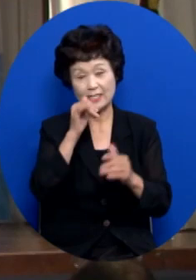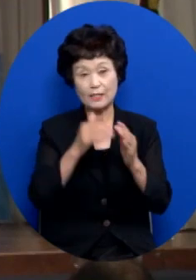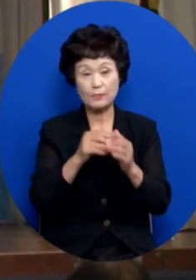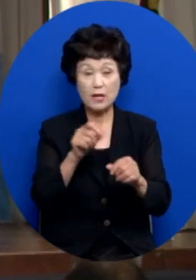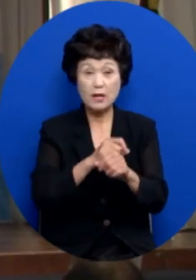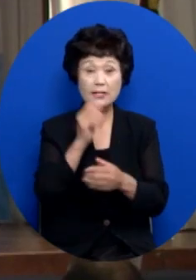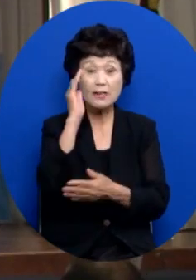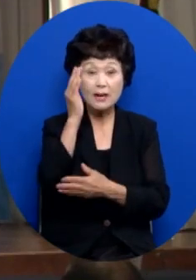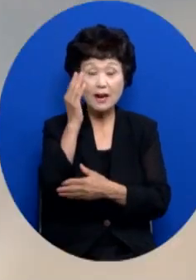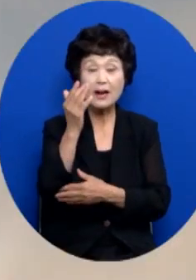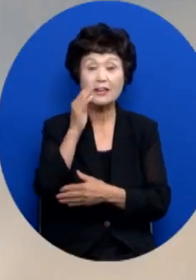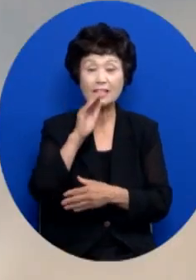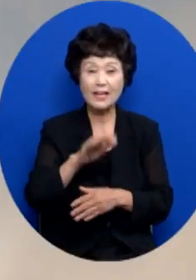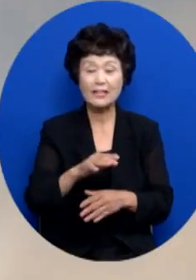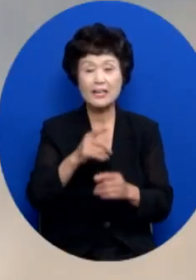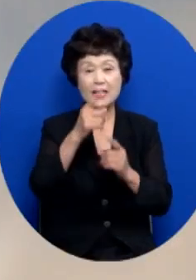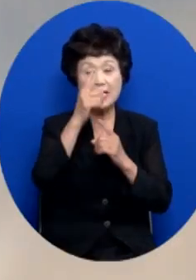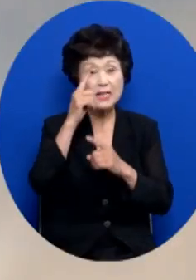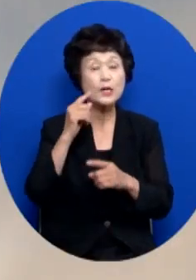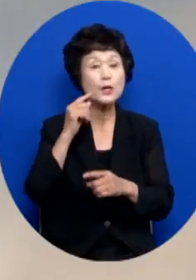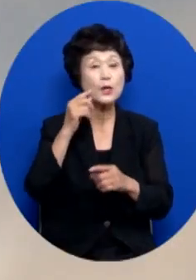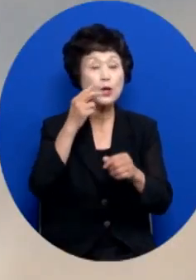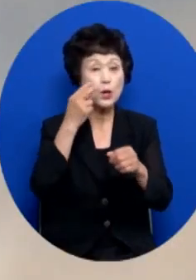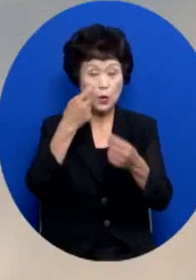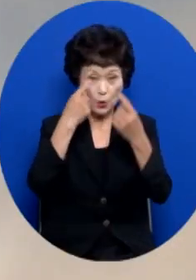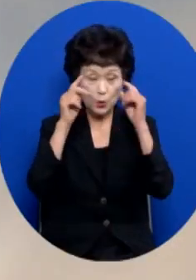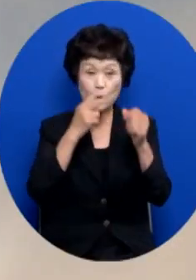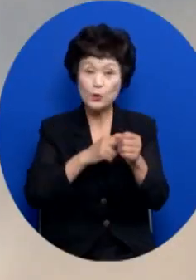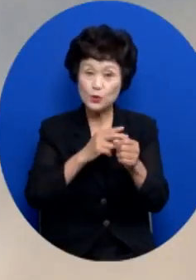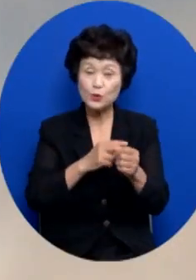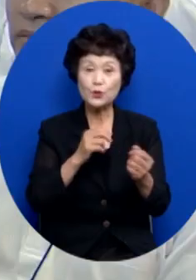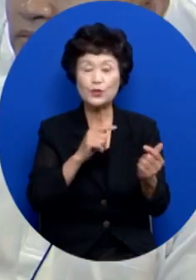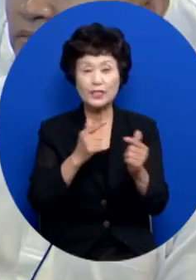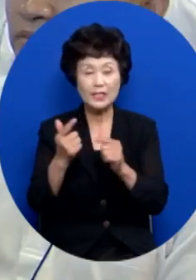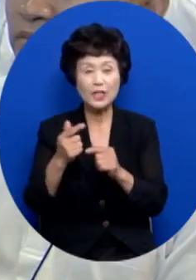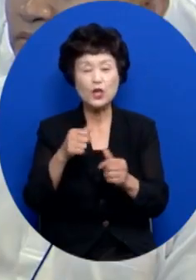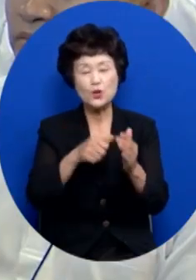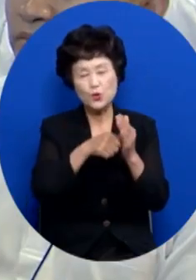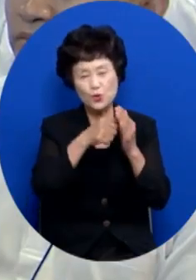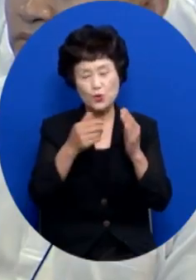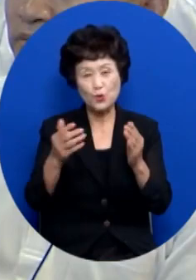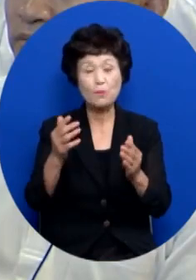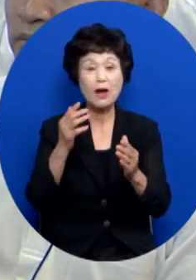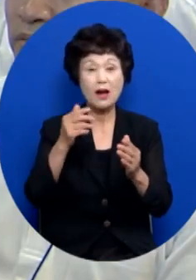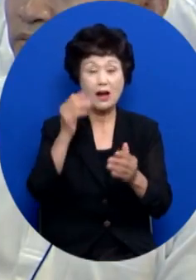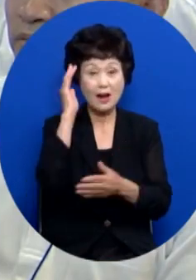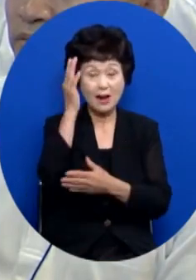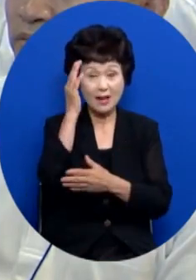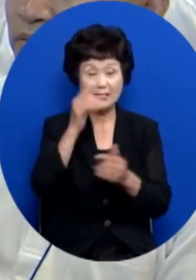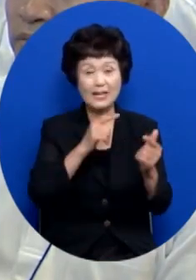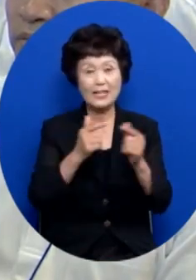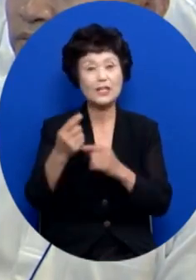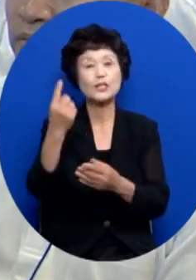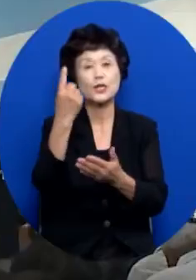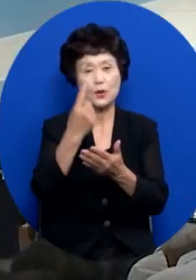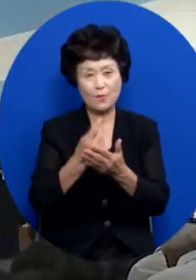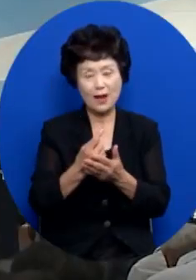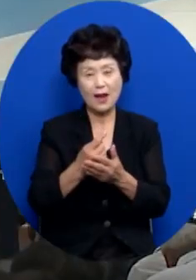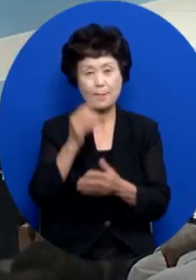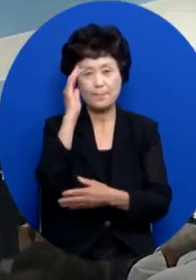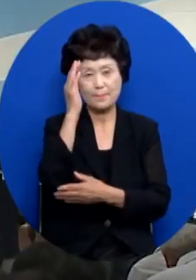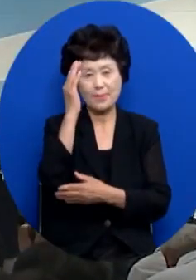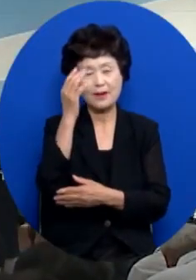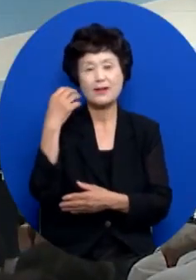장로회 신학대학교 이상옥 교수와 연세대학교 인요한 교수 등 유명 강사들이 나서 다채로운 강연이 진행됐습니다.